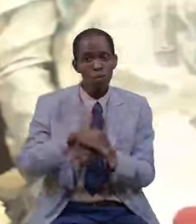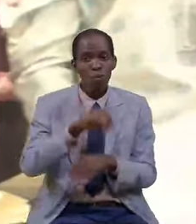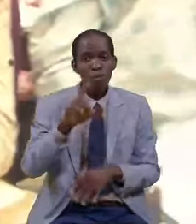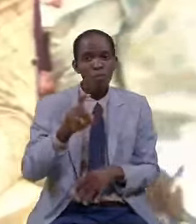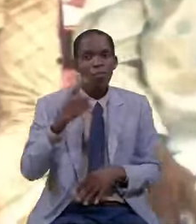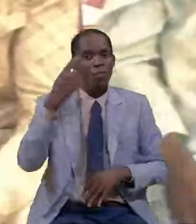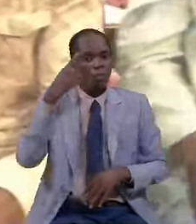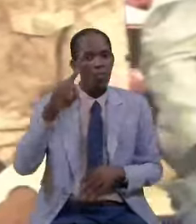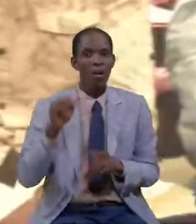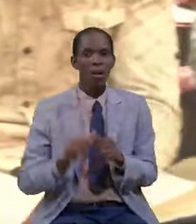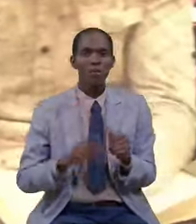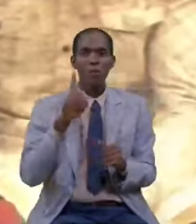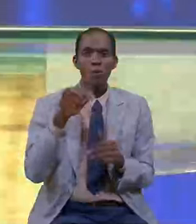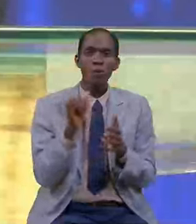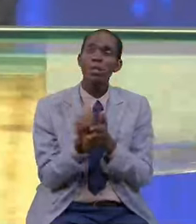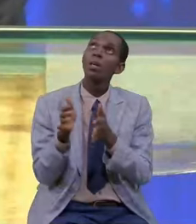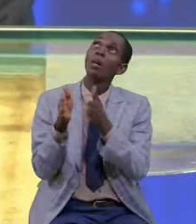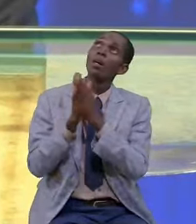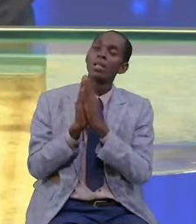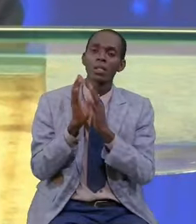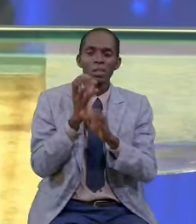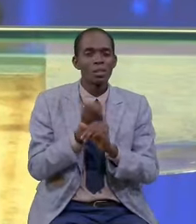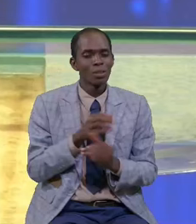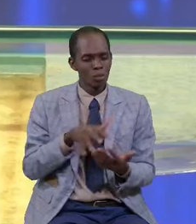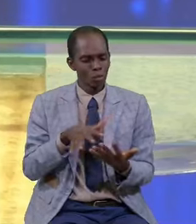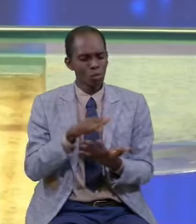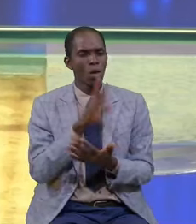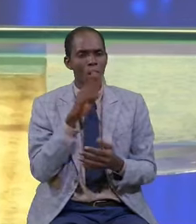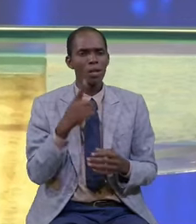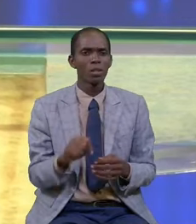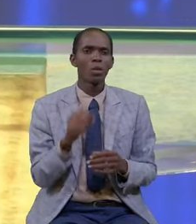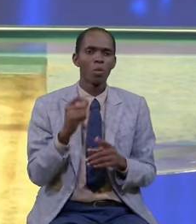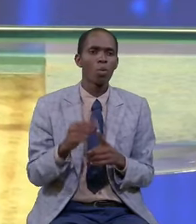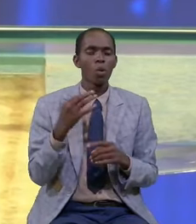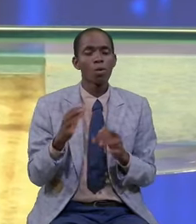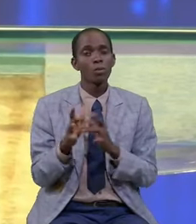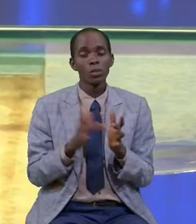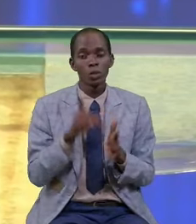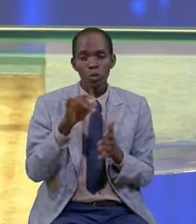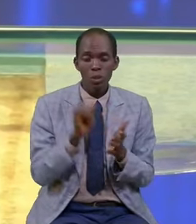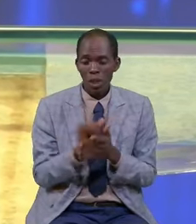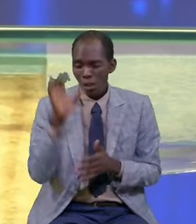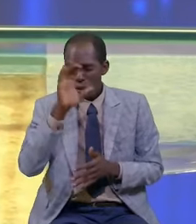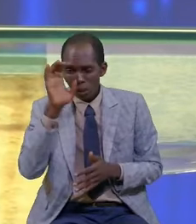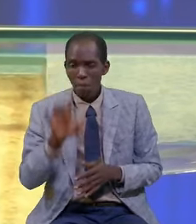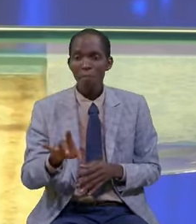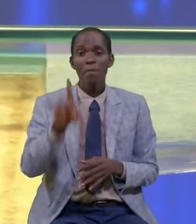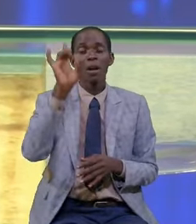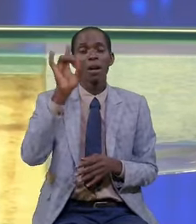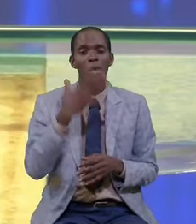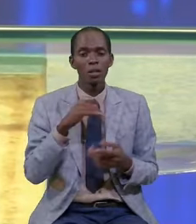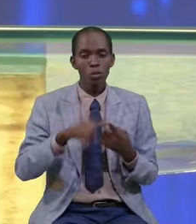quiconque demande reçoit. Ce sont les paroles de Jésus-Christ. Celui qui cherche trouve. Et l'on ouvre à